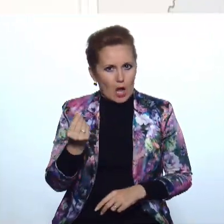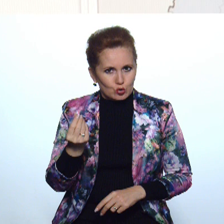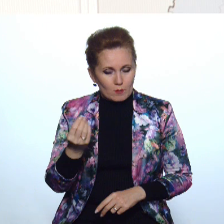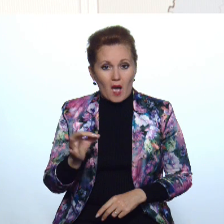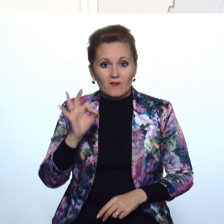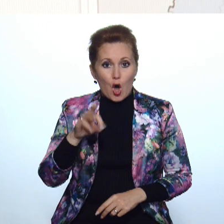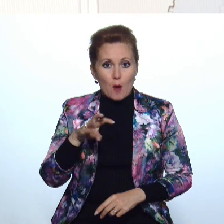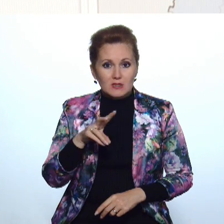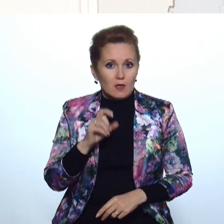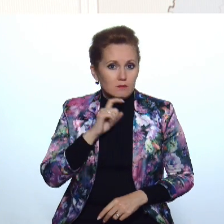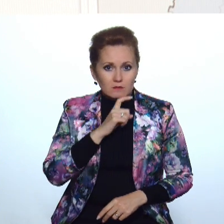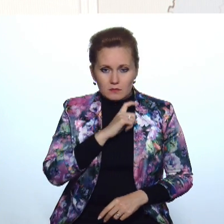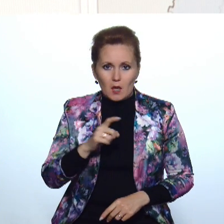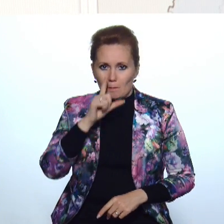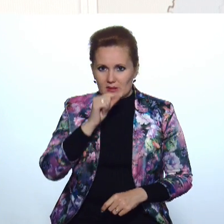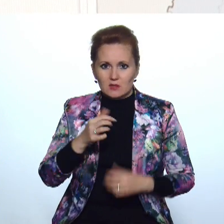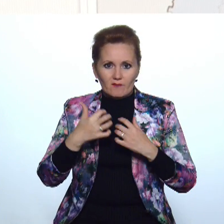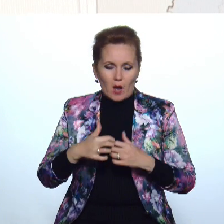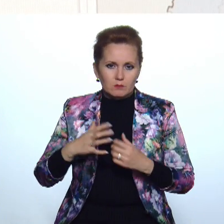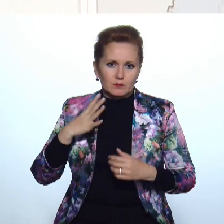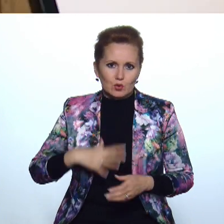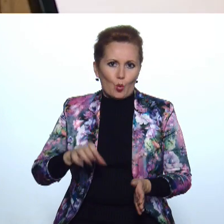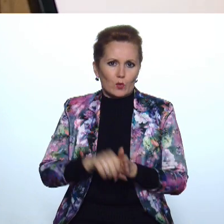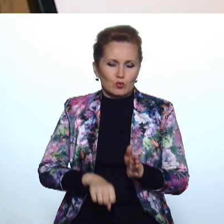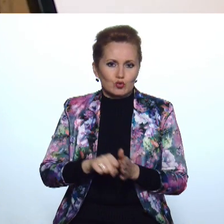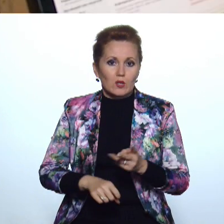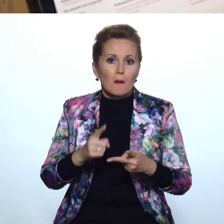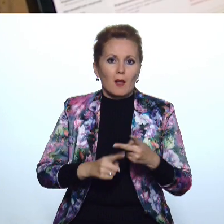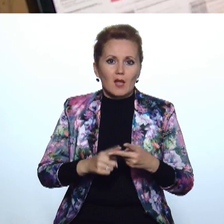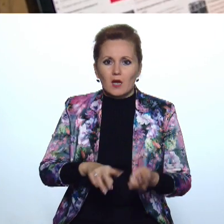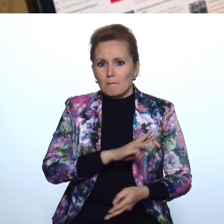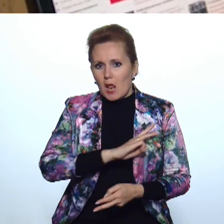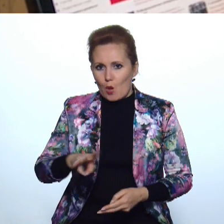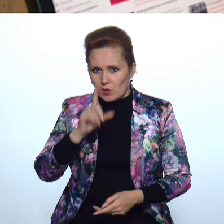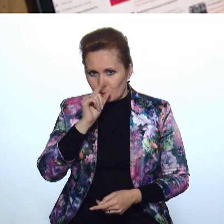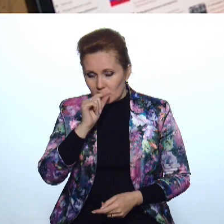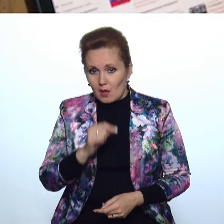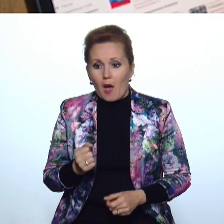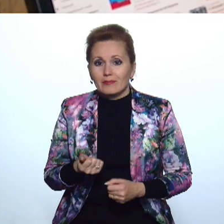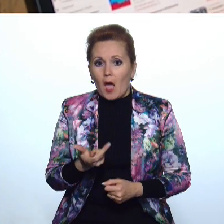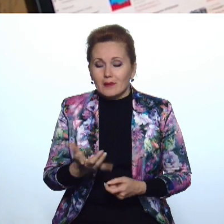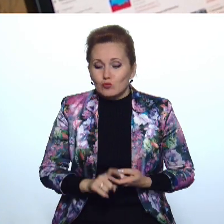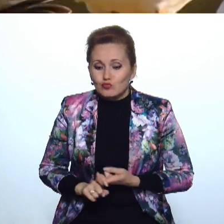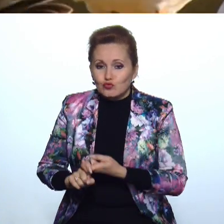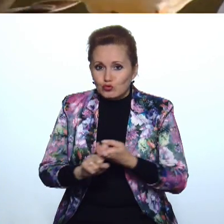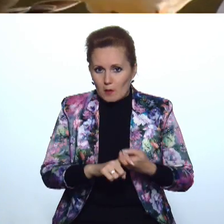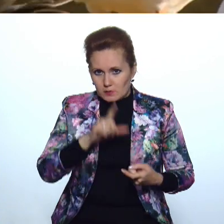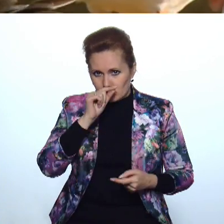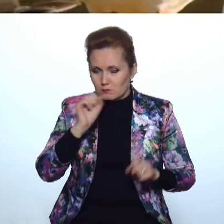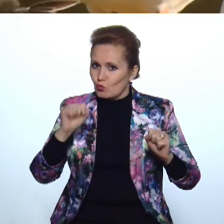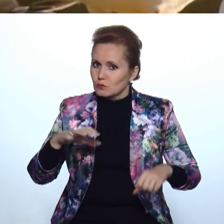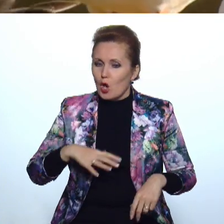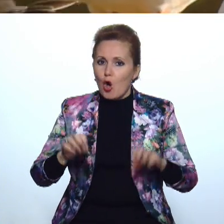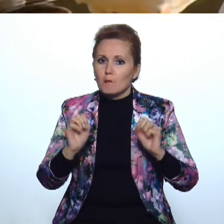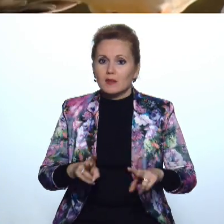одной из птицефабрик пришлось уничтожить 1,5 миллиона птиц. А некоторые штаммы птичьего гриппа могут быть опасными и для людей. В